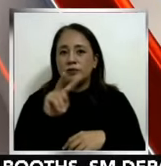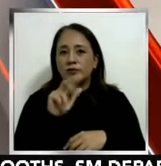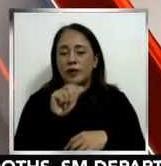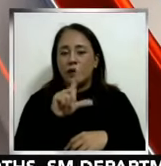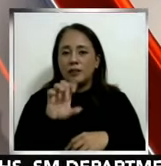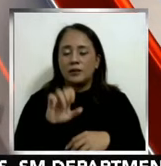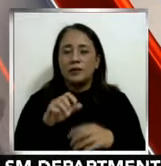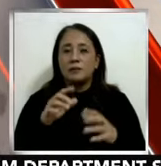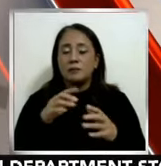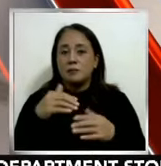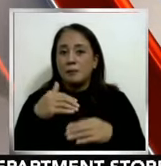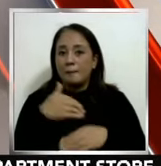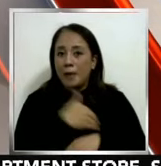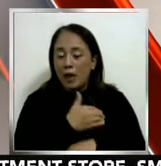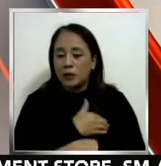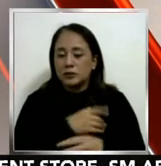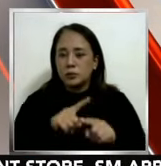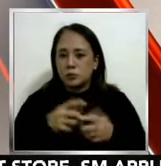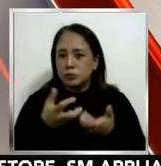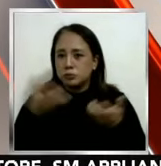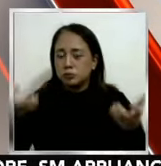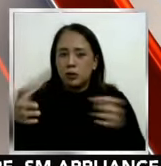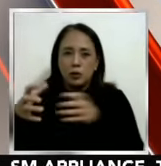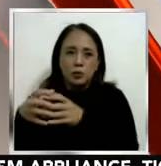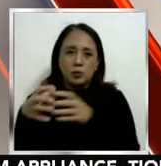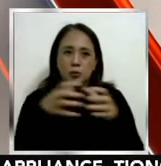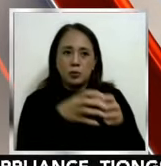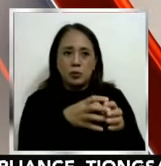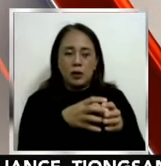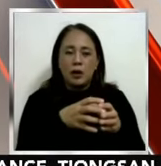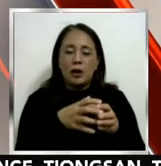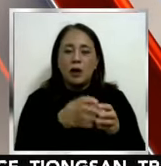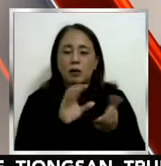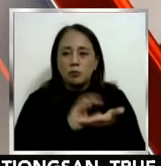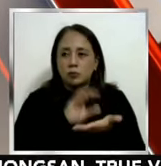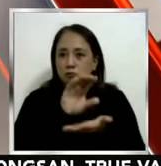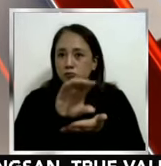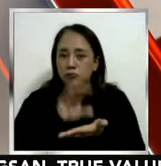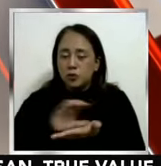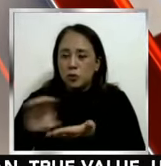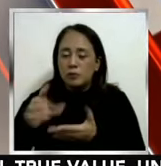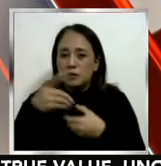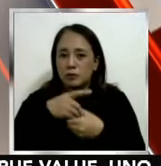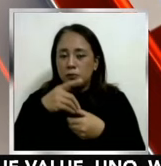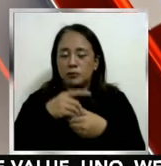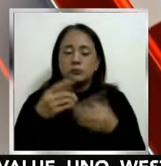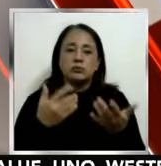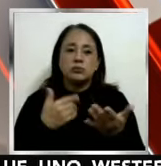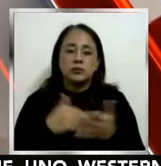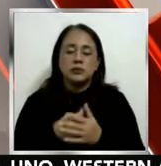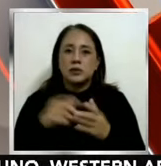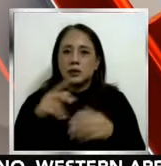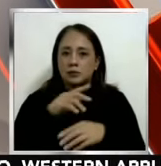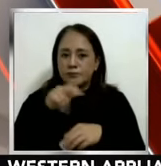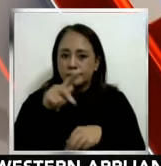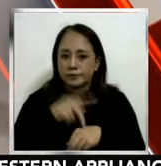nasa magkakahiwalay na sektor ang mga pinaglalagakan ng mga deposito ng mga bangko sa bansa. Kaya